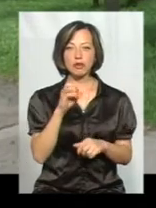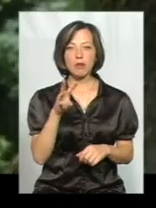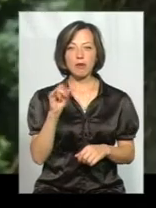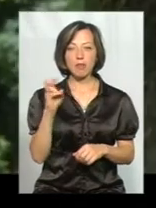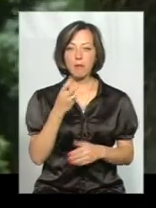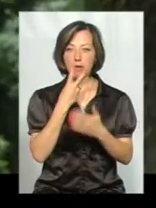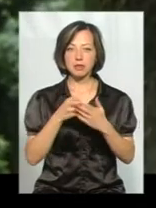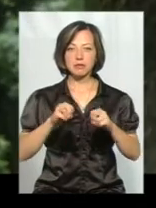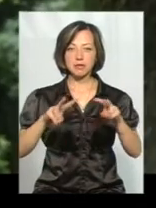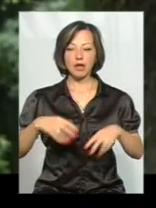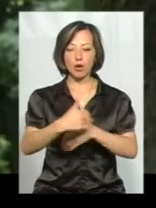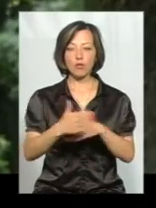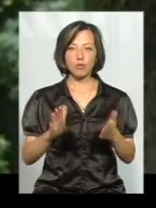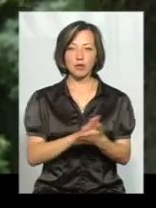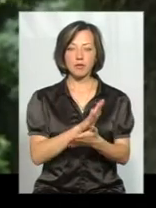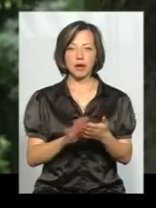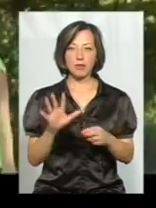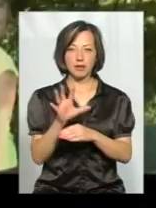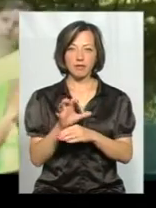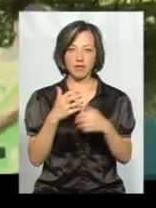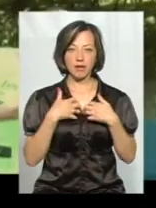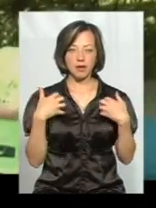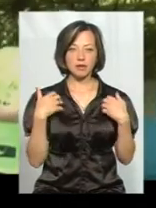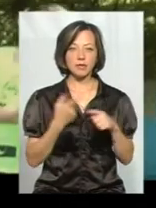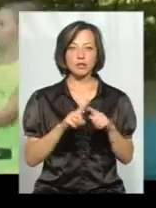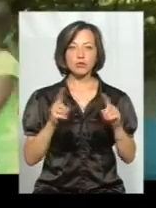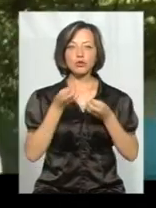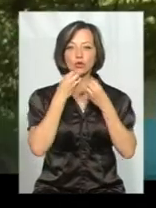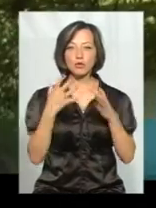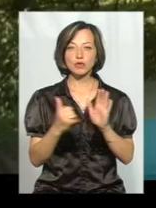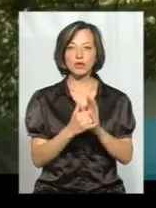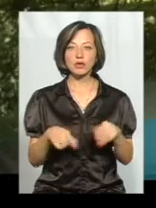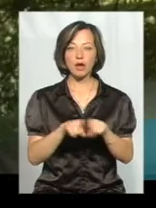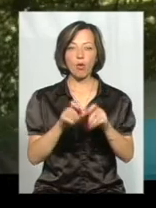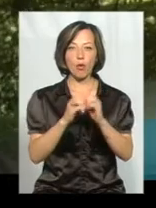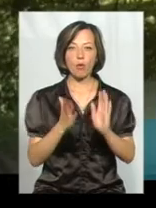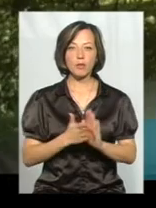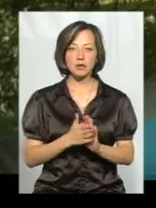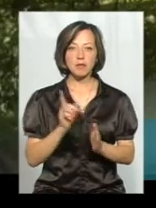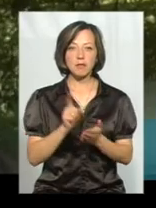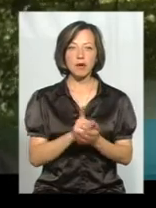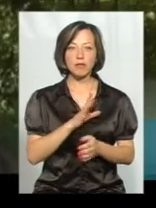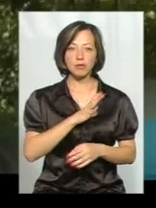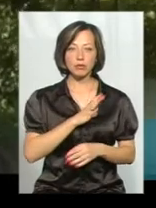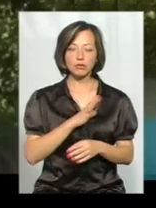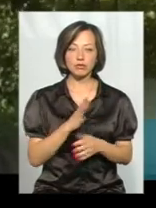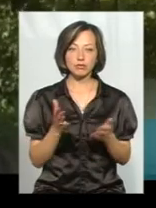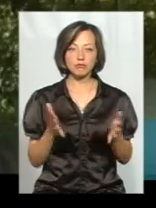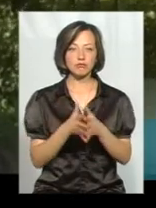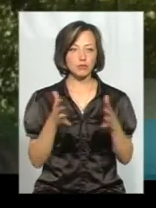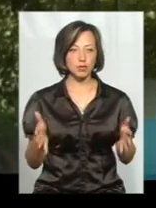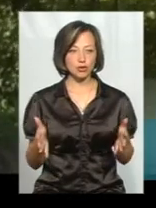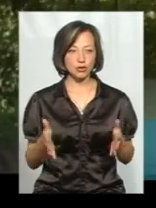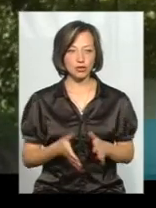бачила спеціальну урну для прибирання за тваринами. Це дуже добре, що встановлюються такі комплекси. Їх має бути